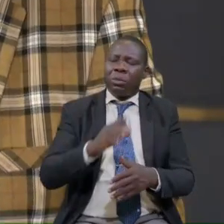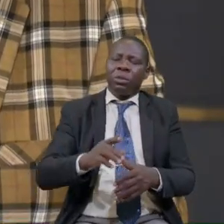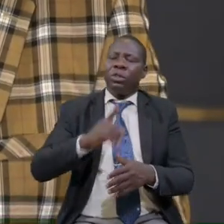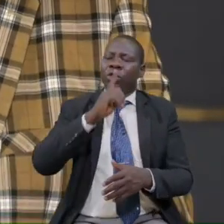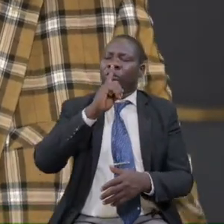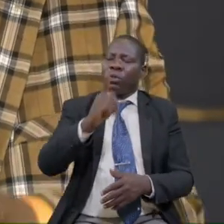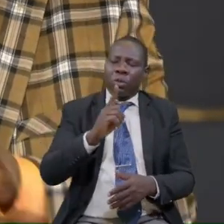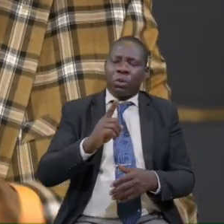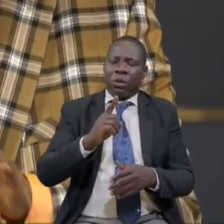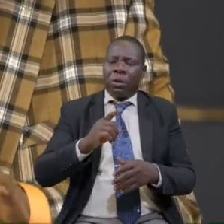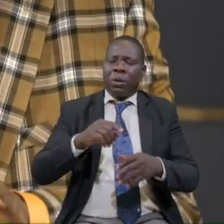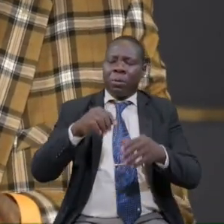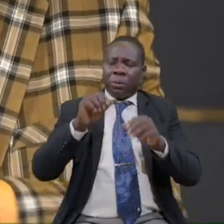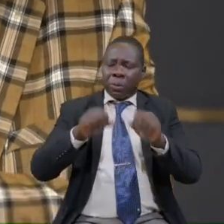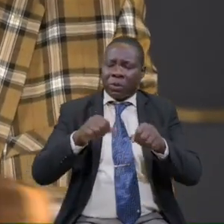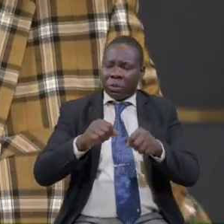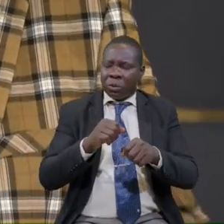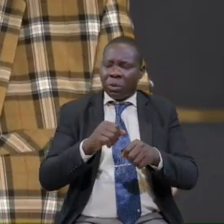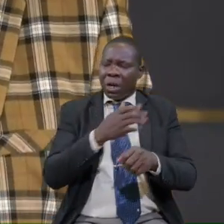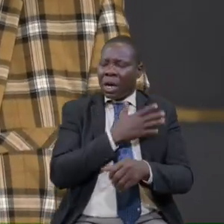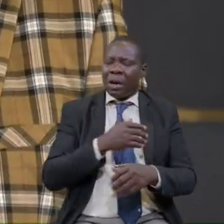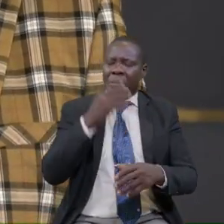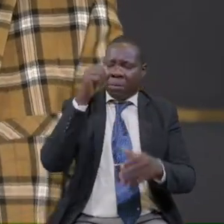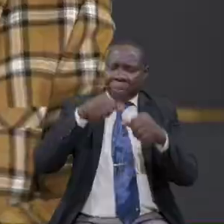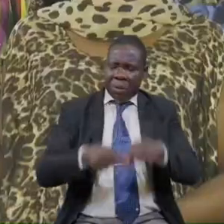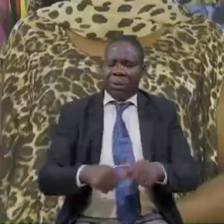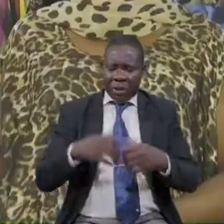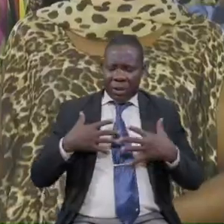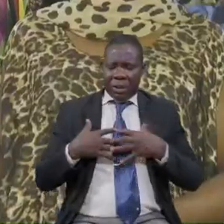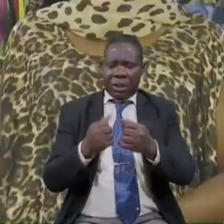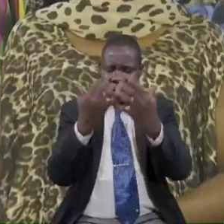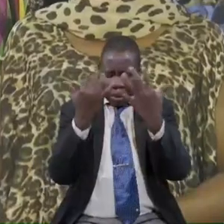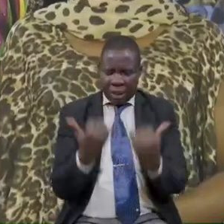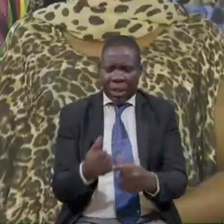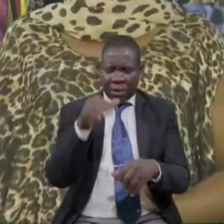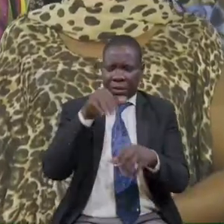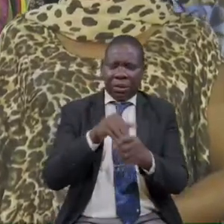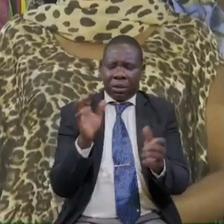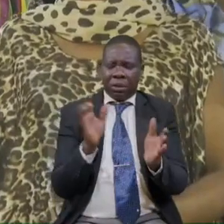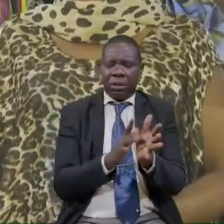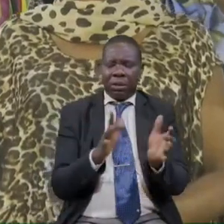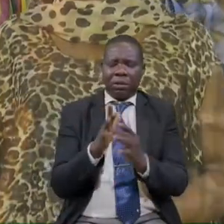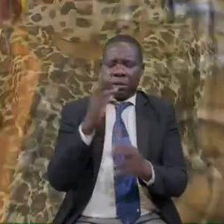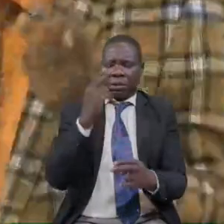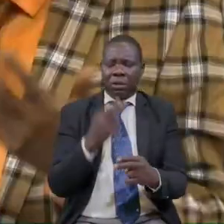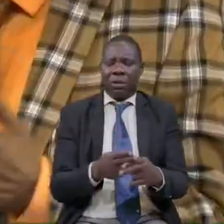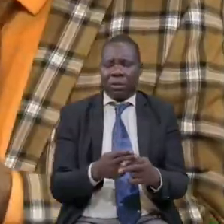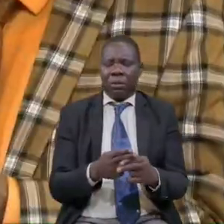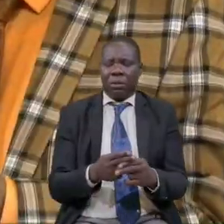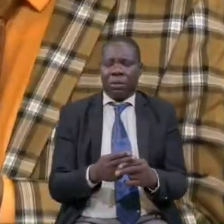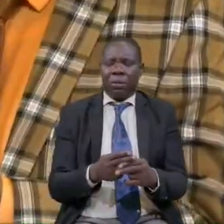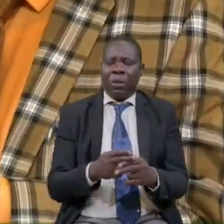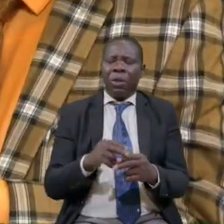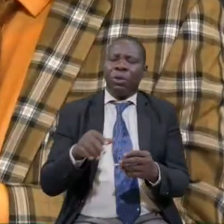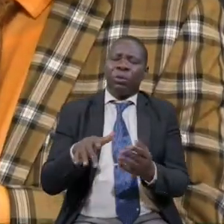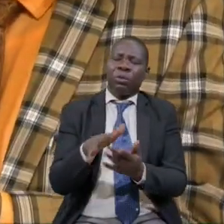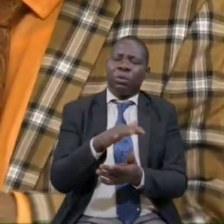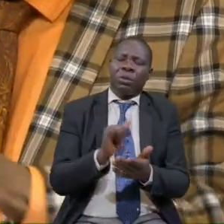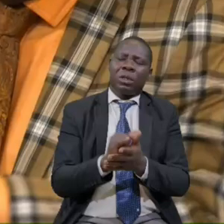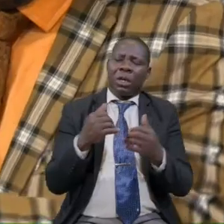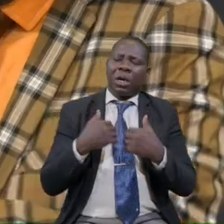une guérison définie, manifestée maintenant au nom de Jésus. Ceux qui ont la